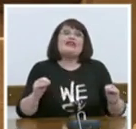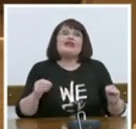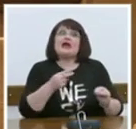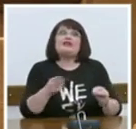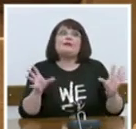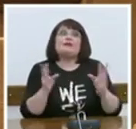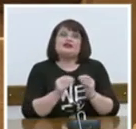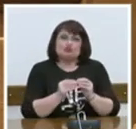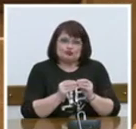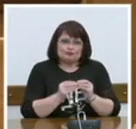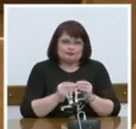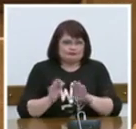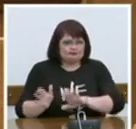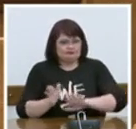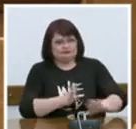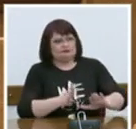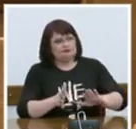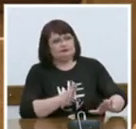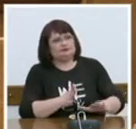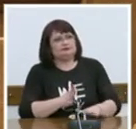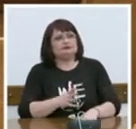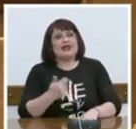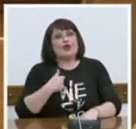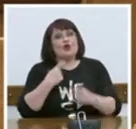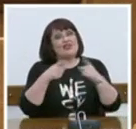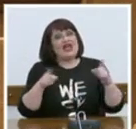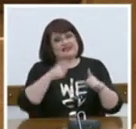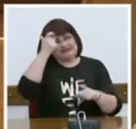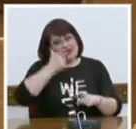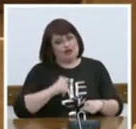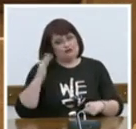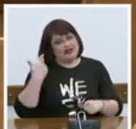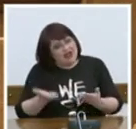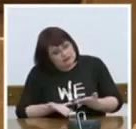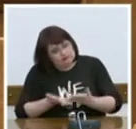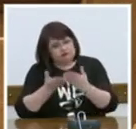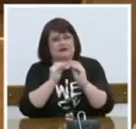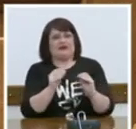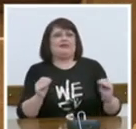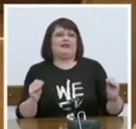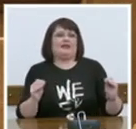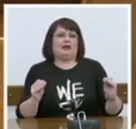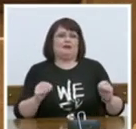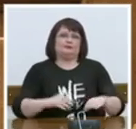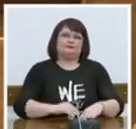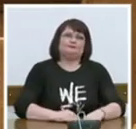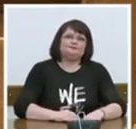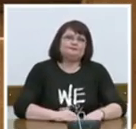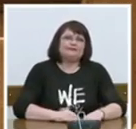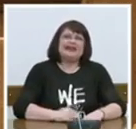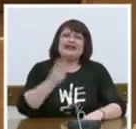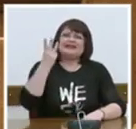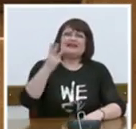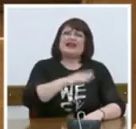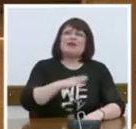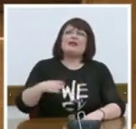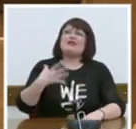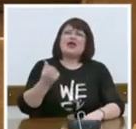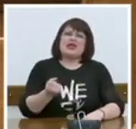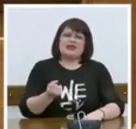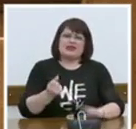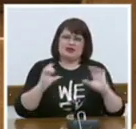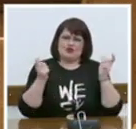διακόνησα 35 χρόνια ως μάχημος δάσκαλος. Αναρωτήθηκε κανείς από τους υπεύθυνους τι είναι αυτό που αγριεύει,